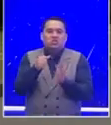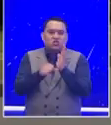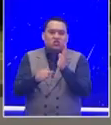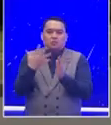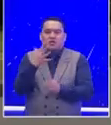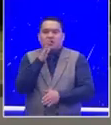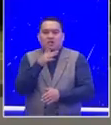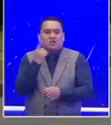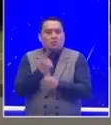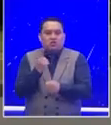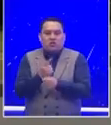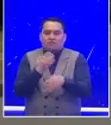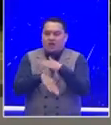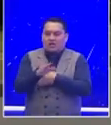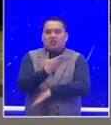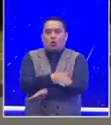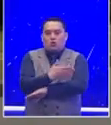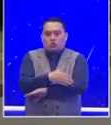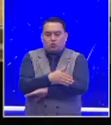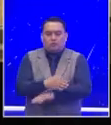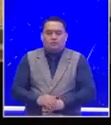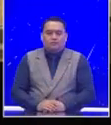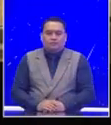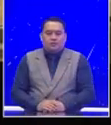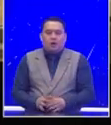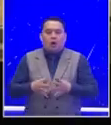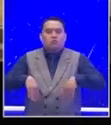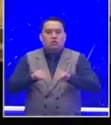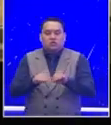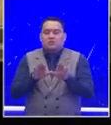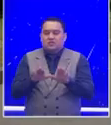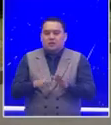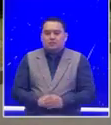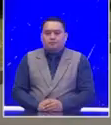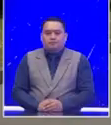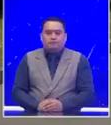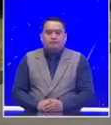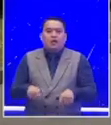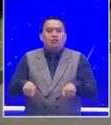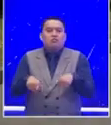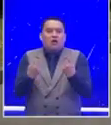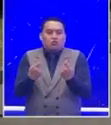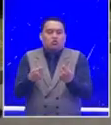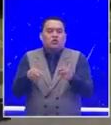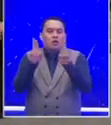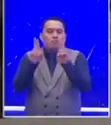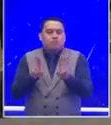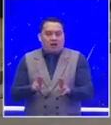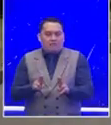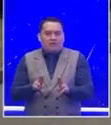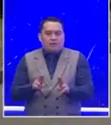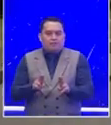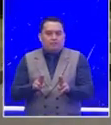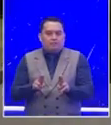65 лет категорически запрещается посещать общественные места и так далее. Нарушение условий режима чрезвычайного положения